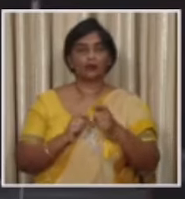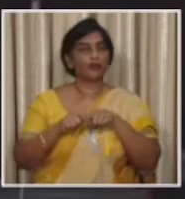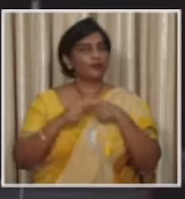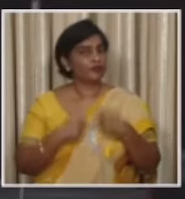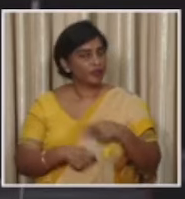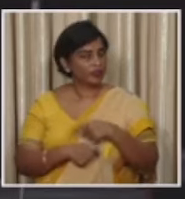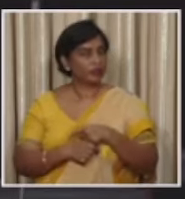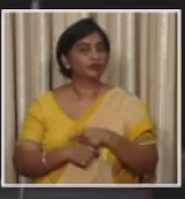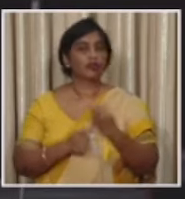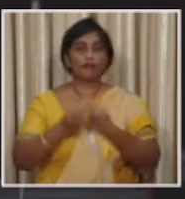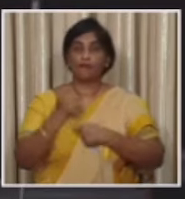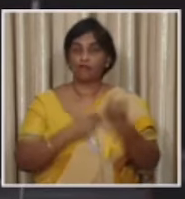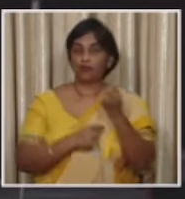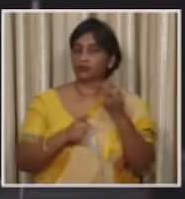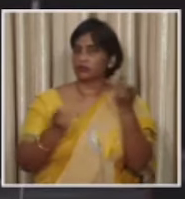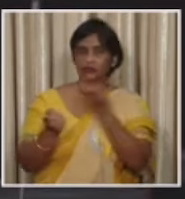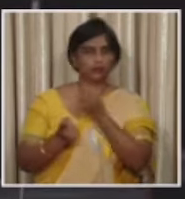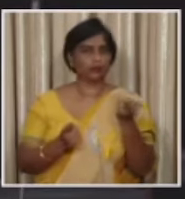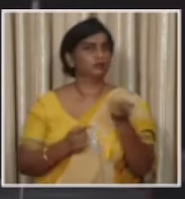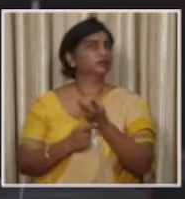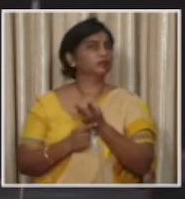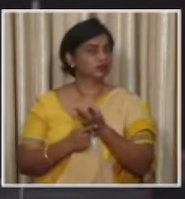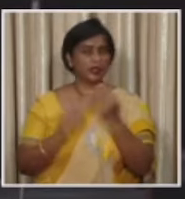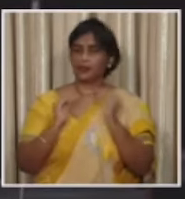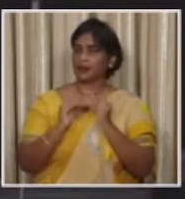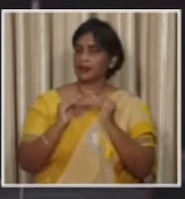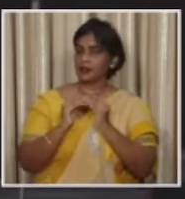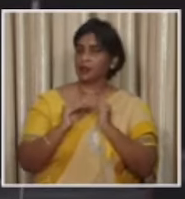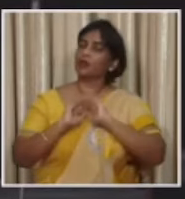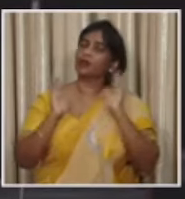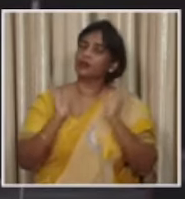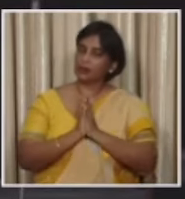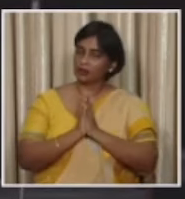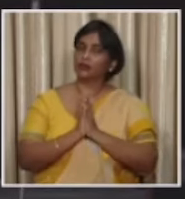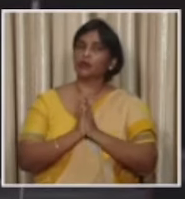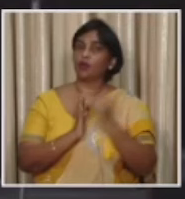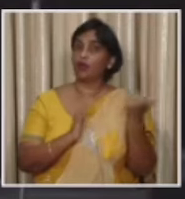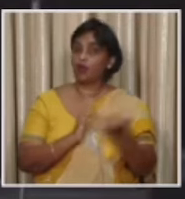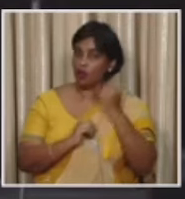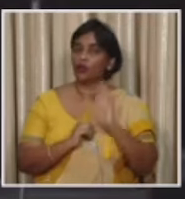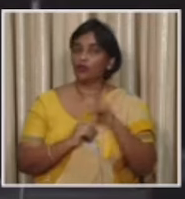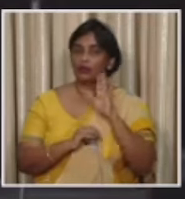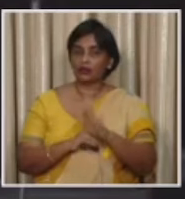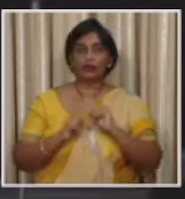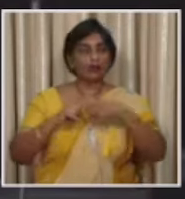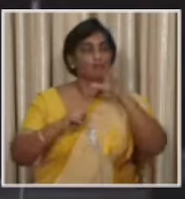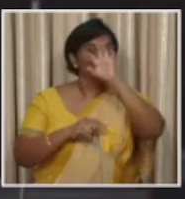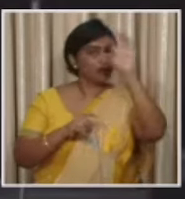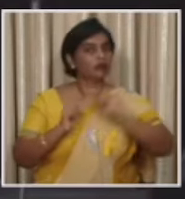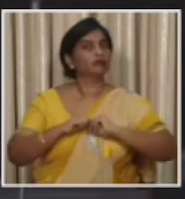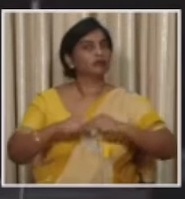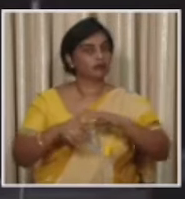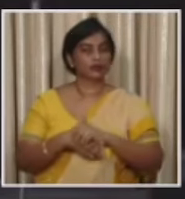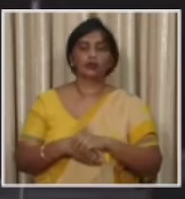සහ විකුණුම් මිල අතර තියෙන ගැළපීම, මේ සියල්ල අලුත් තමයි. නමුත් අනික් හැම රටක්ම අනුගමනය